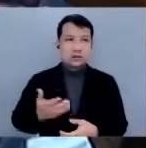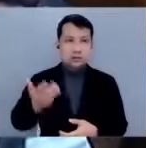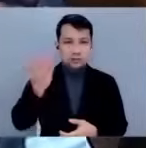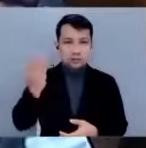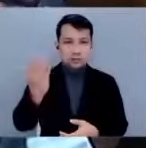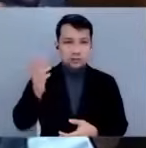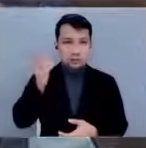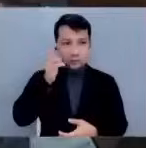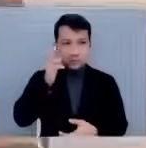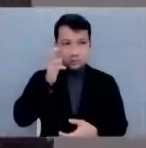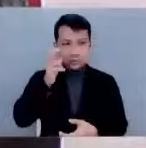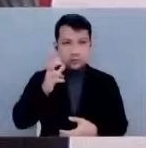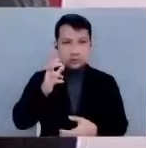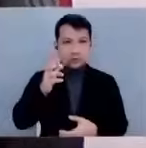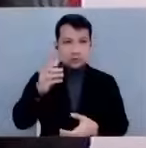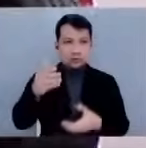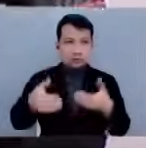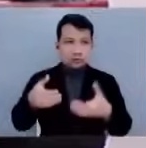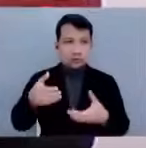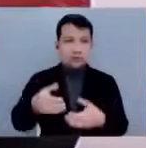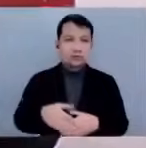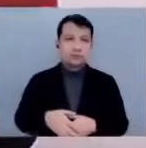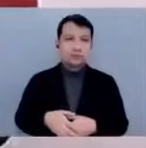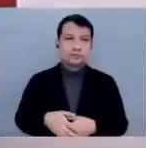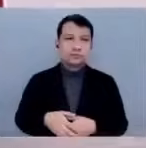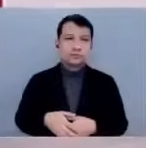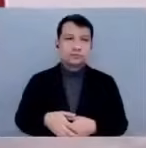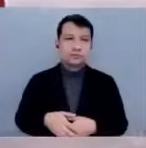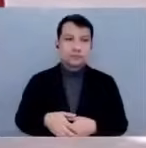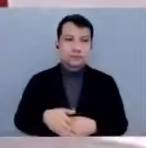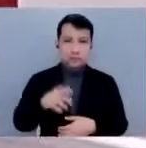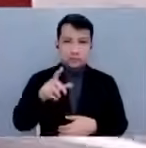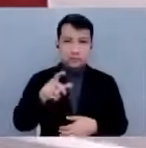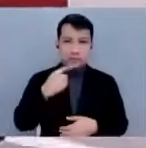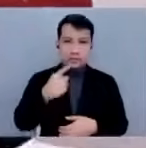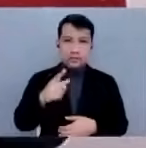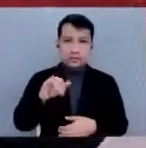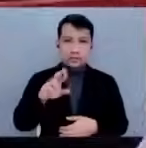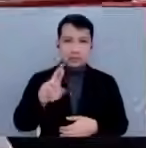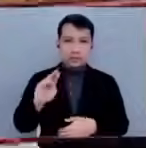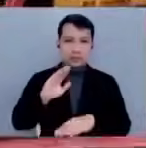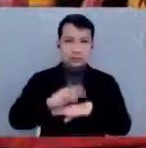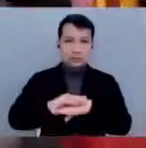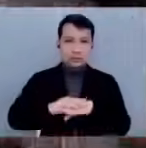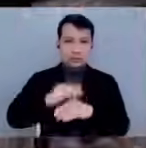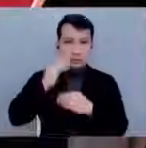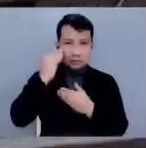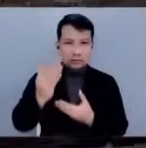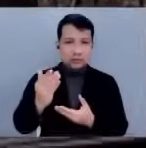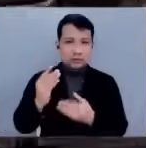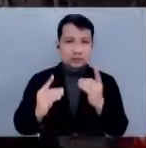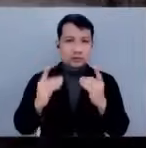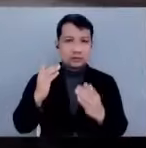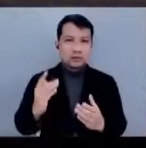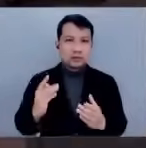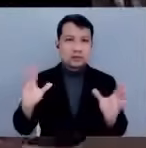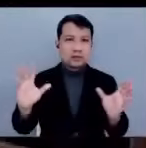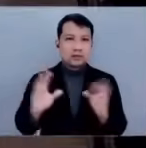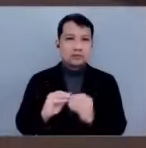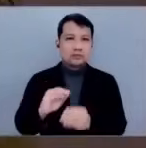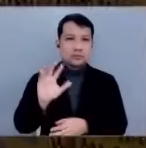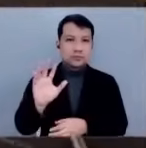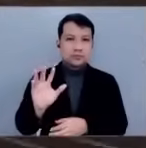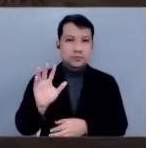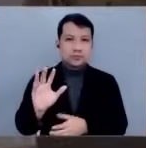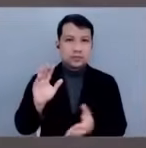Korte Suprema. Ayon naman sa LTFRB, nag-warning na sila sa mga chuper. Hindi bababa sa 50,000 pesos ang